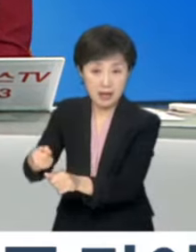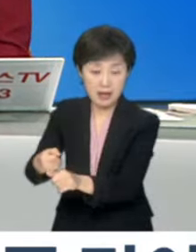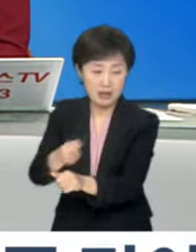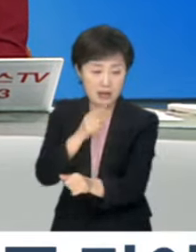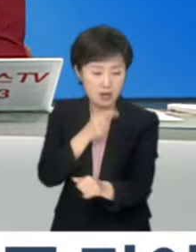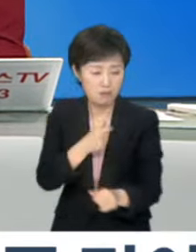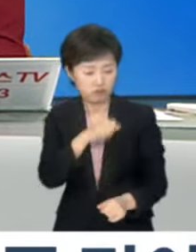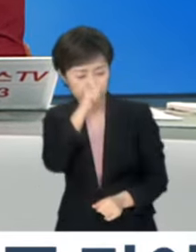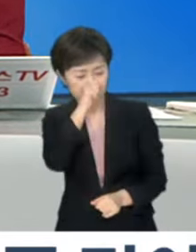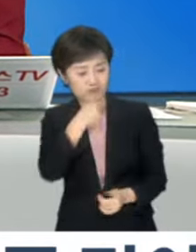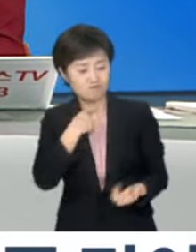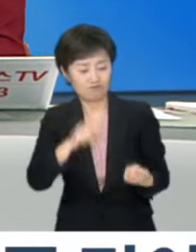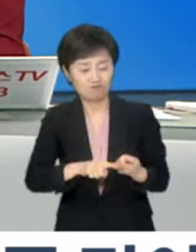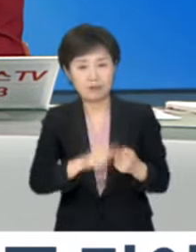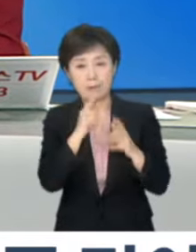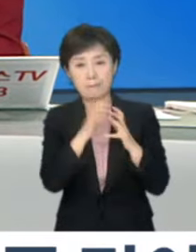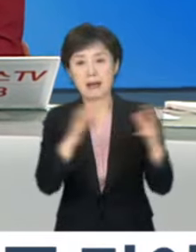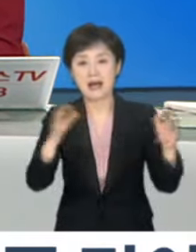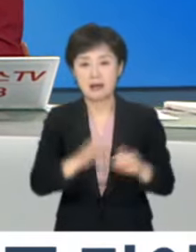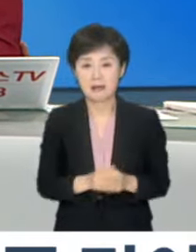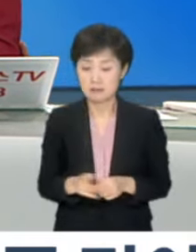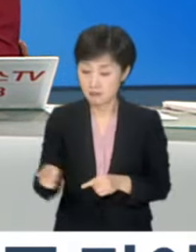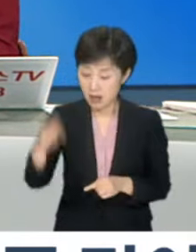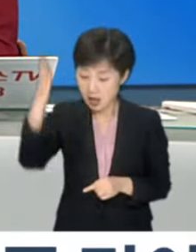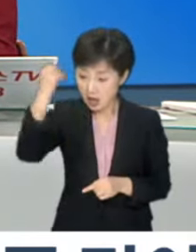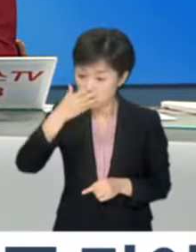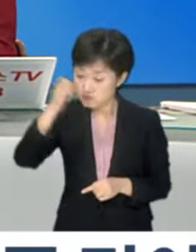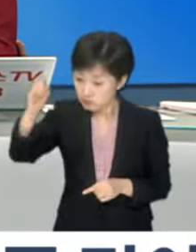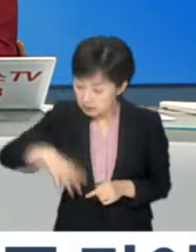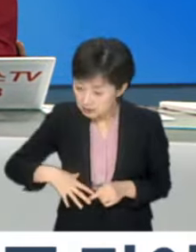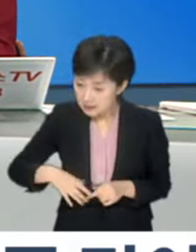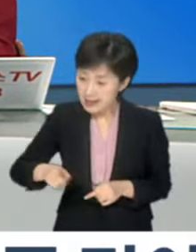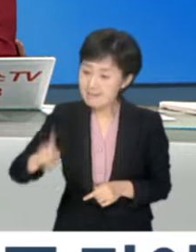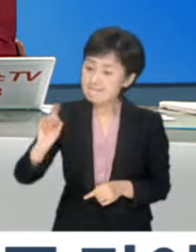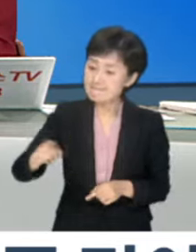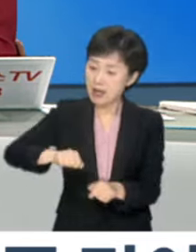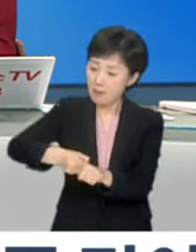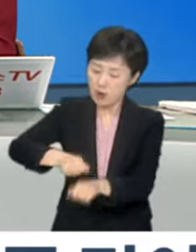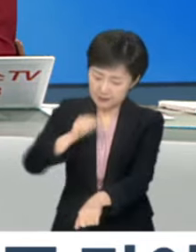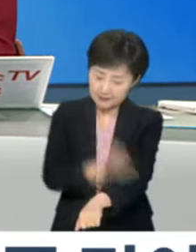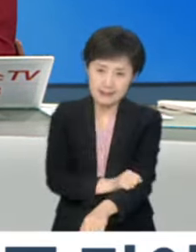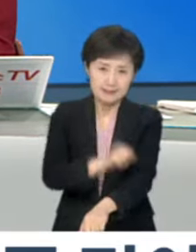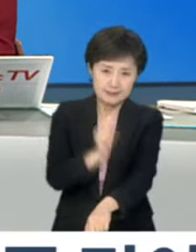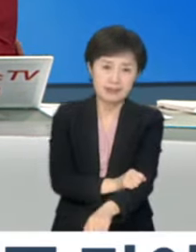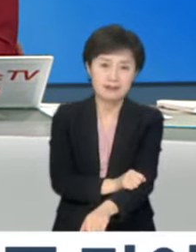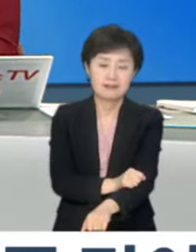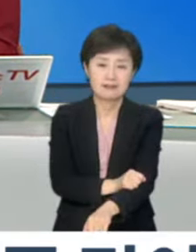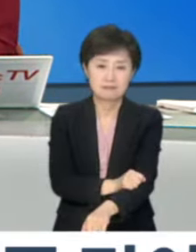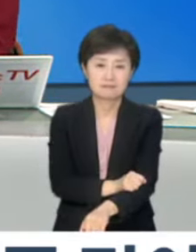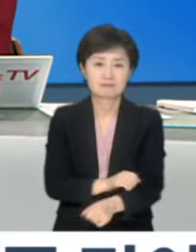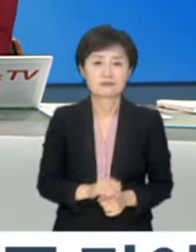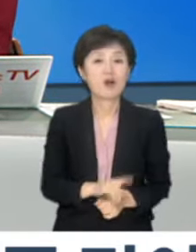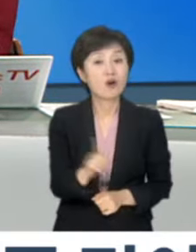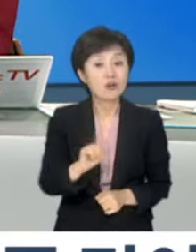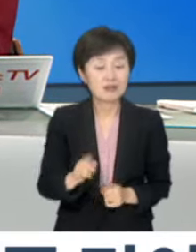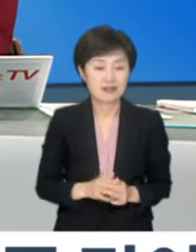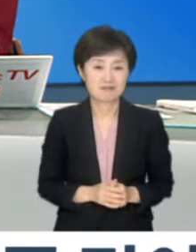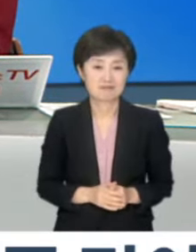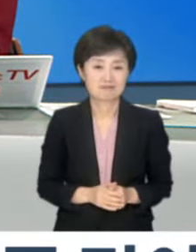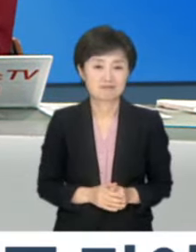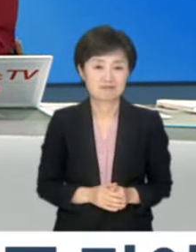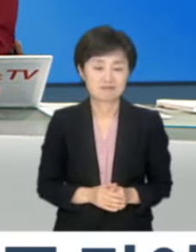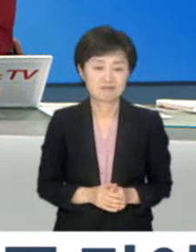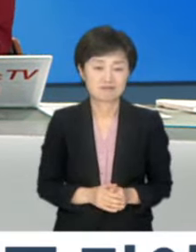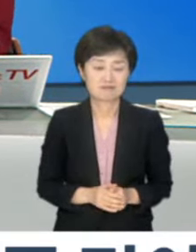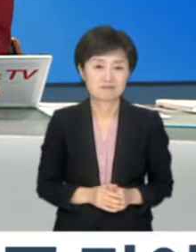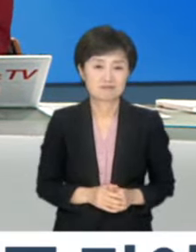여론도 좀 분명히 있습니다. 뭐 한국을 우습게 보는 유튜버이기 때문에 잘 응징을 했다 뭐 이런 의견도 있는데 이런 여론은 어떤